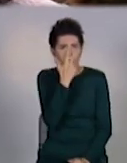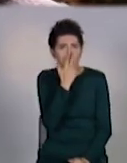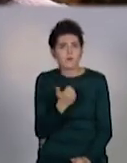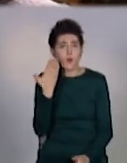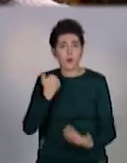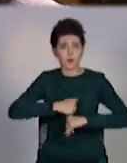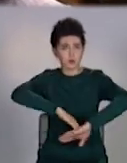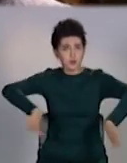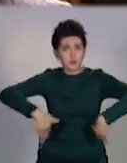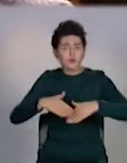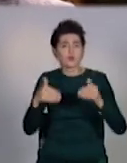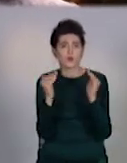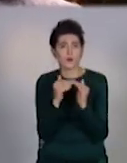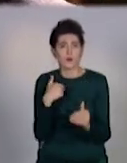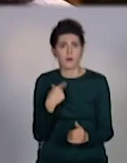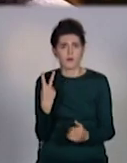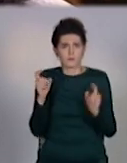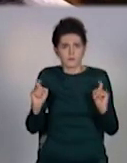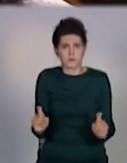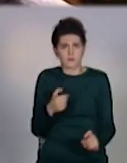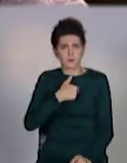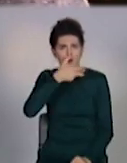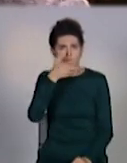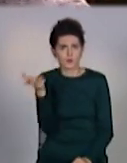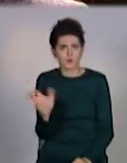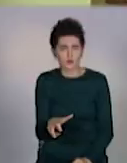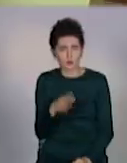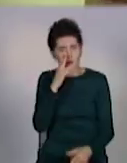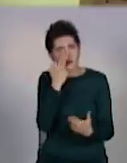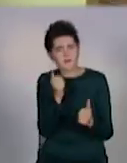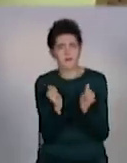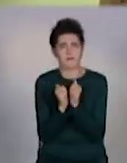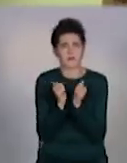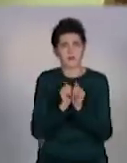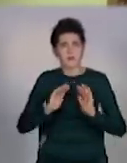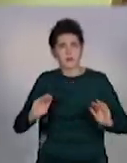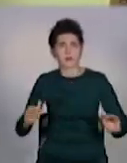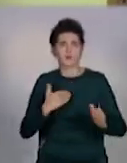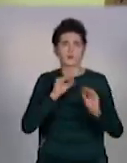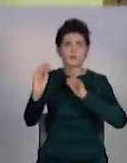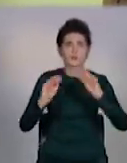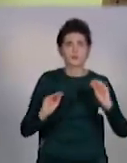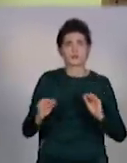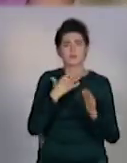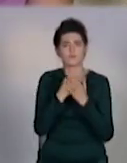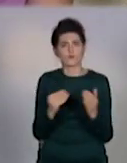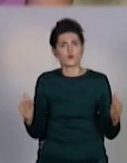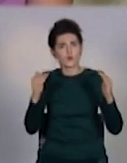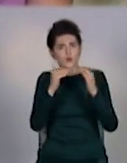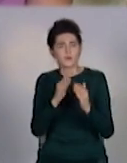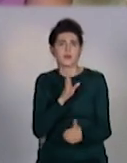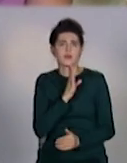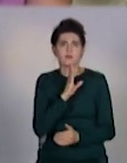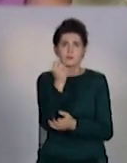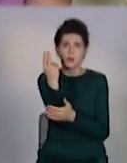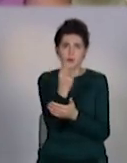дома, они разойдутся, мы если сядем вдвоем за стол, мы, я говорю, как две сироты. Діти люблять прикрашати свою оселю. Маша малює